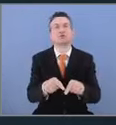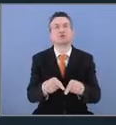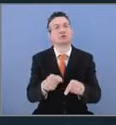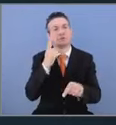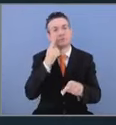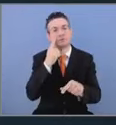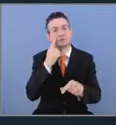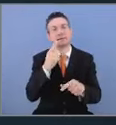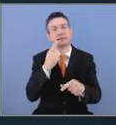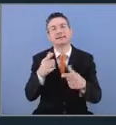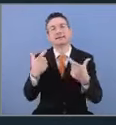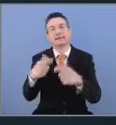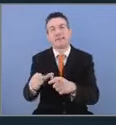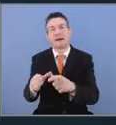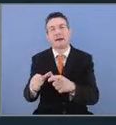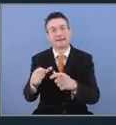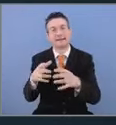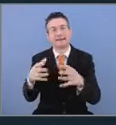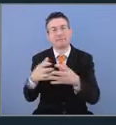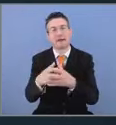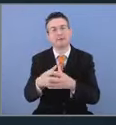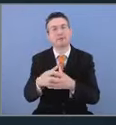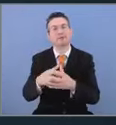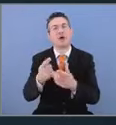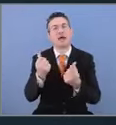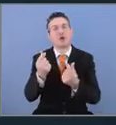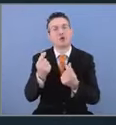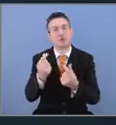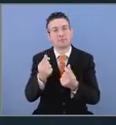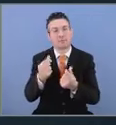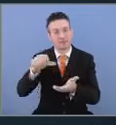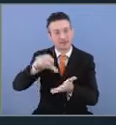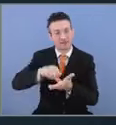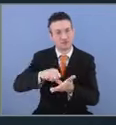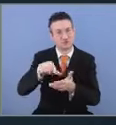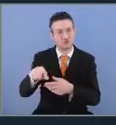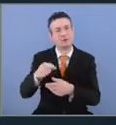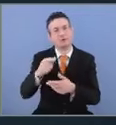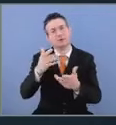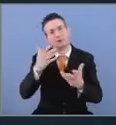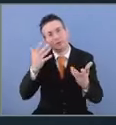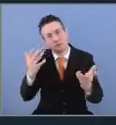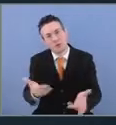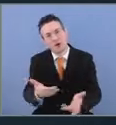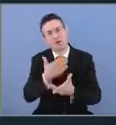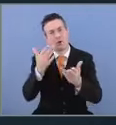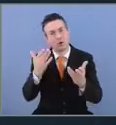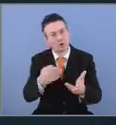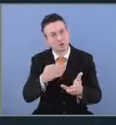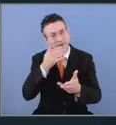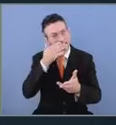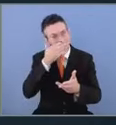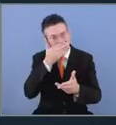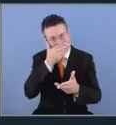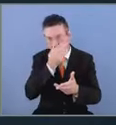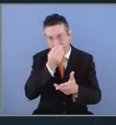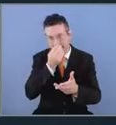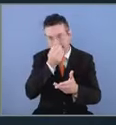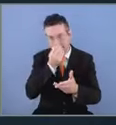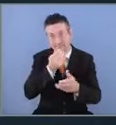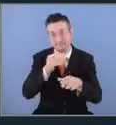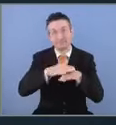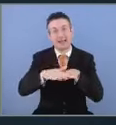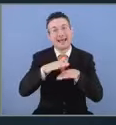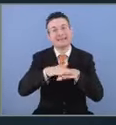in particolare il Centro Manlio Rossi d'Oro, ha una qualche più di una qualche expertise in materia. Altro argomento